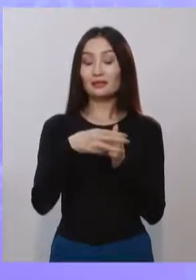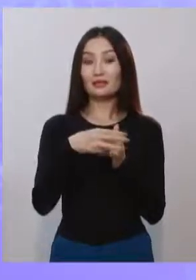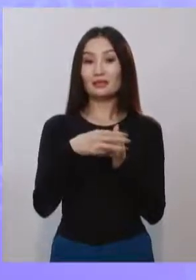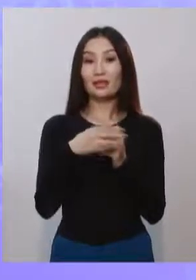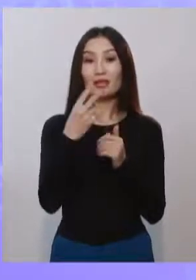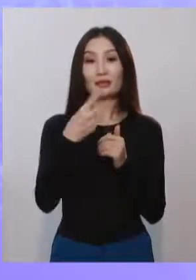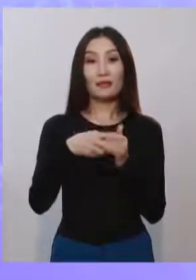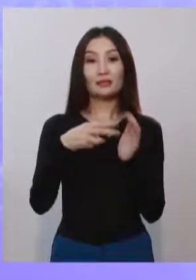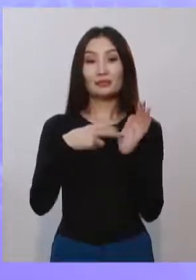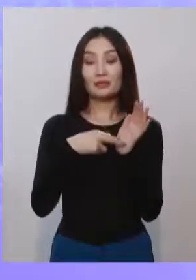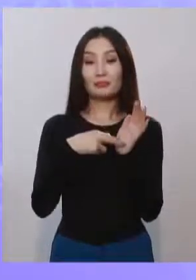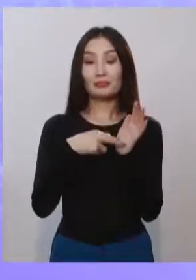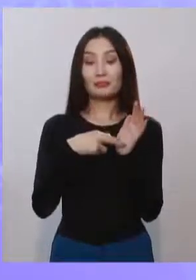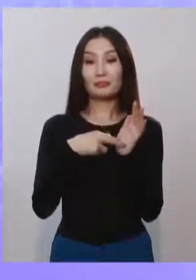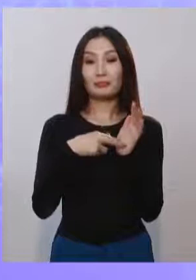3027